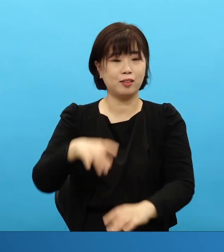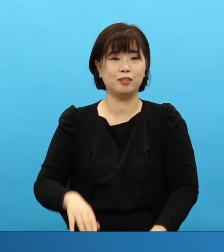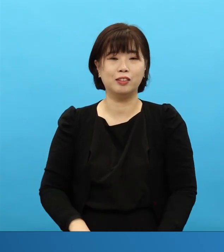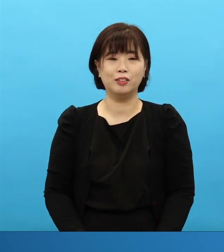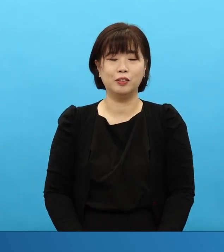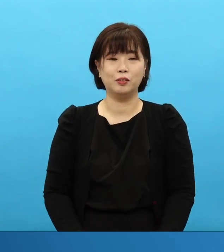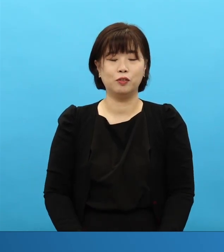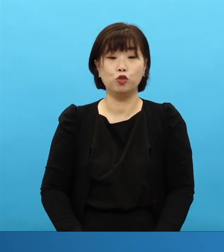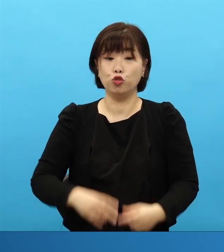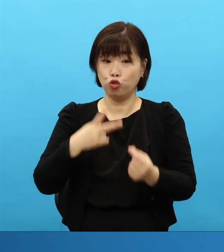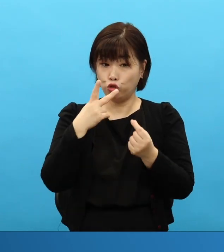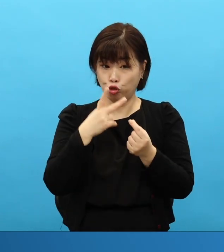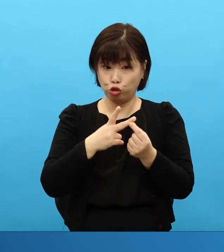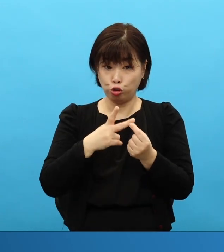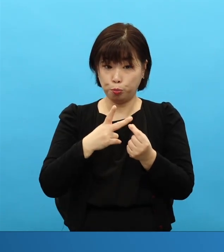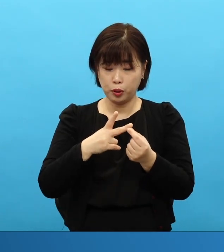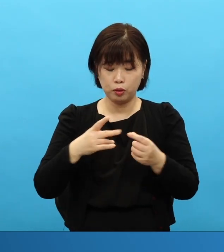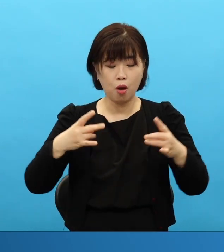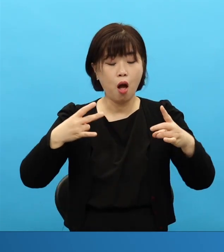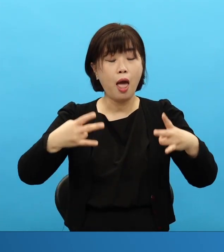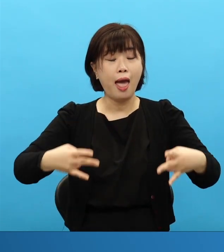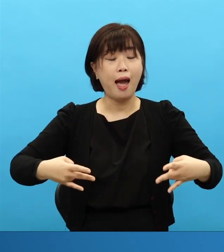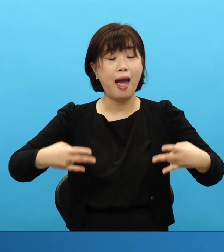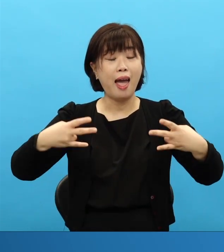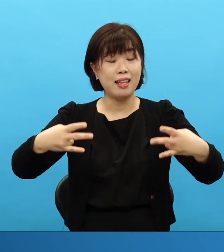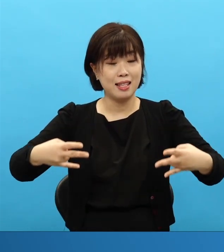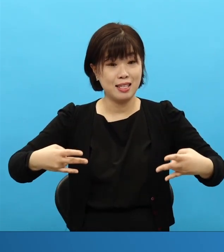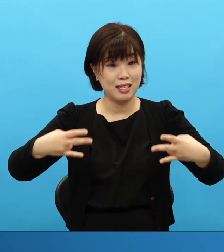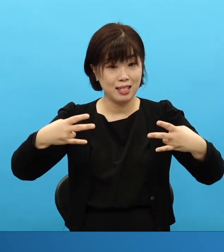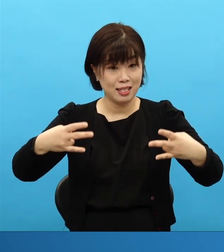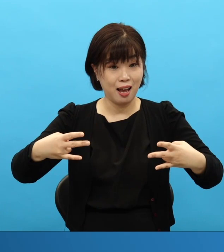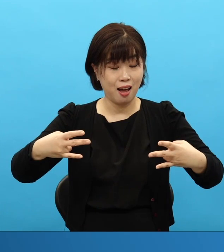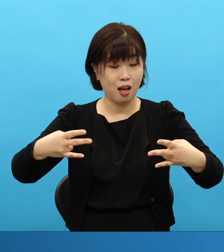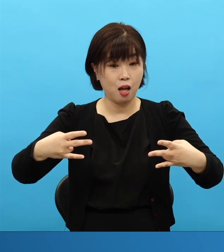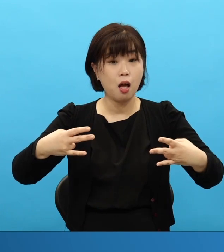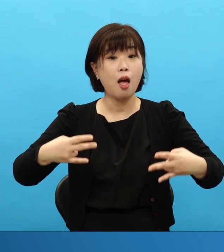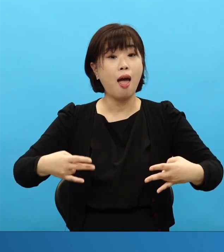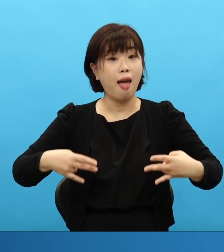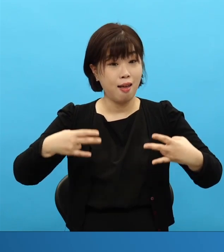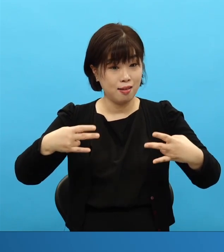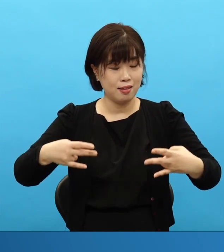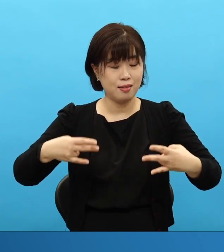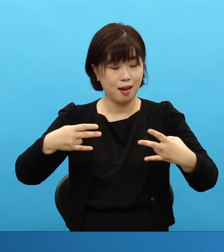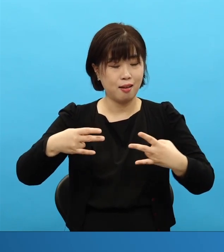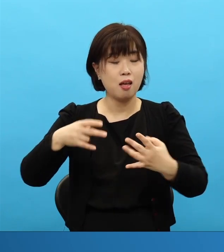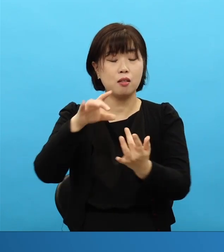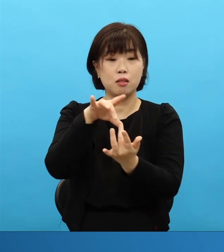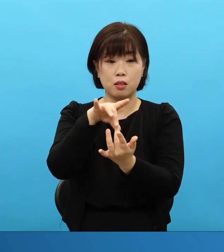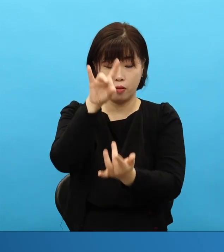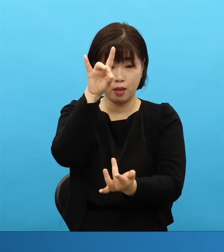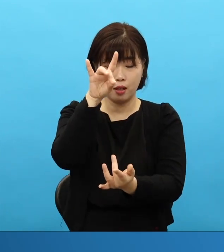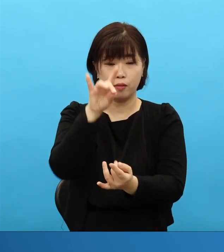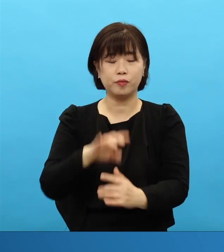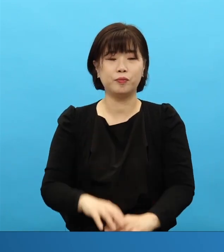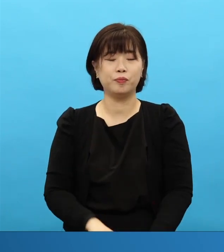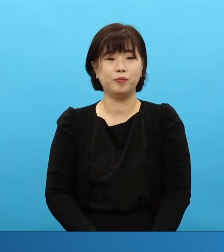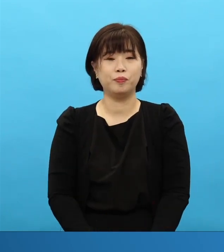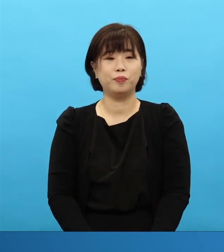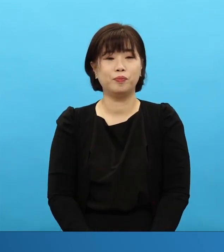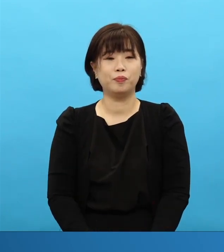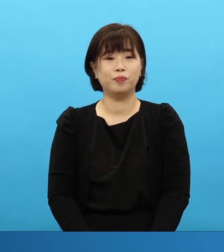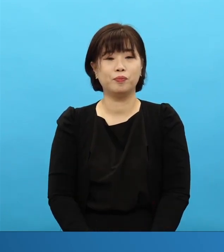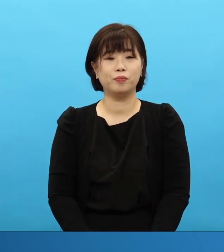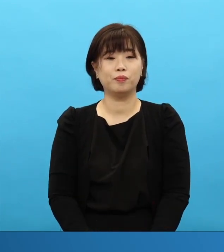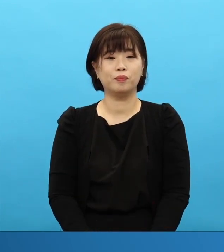제자 엘리사의 선택입니다. And his disciple Elisha's choice. 이렇게 나오죠. That's what resulted. 문제는 이것도 이거지만